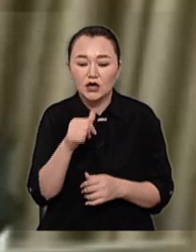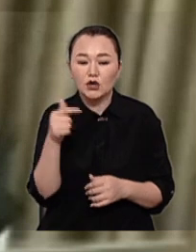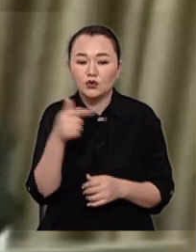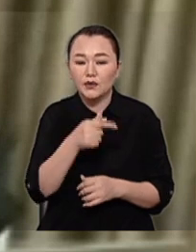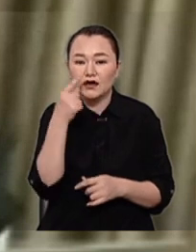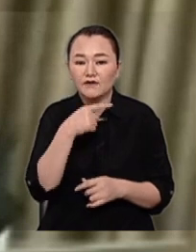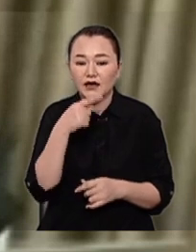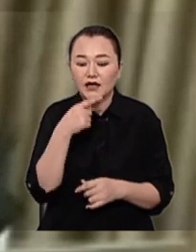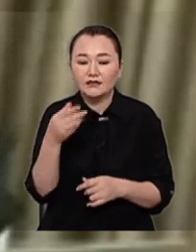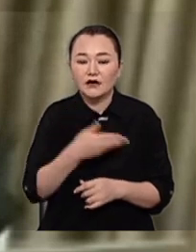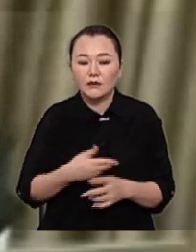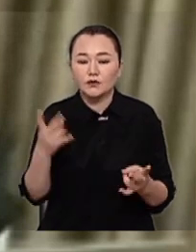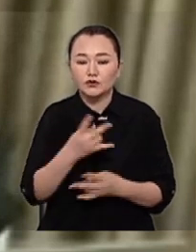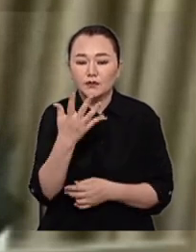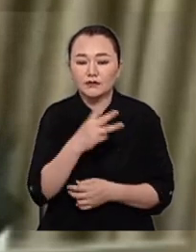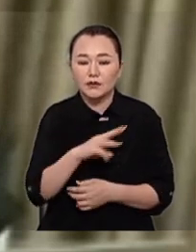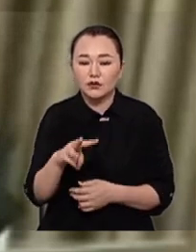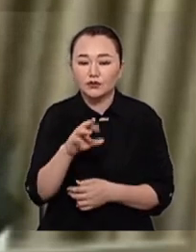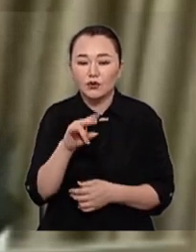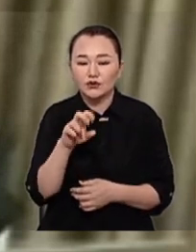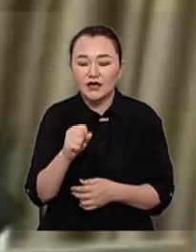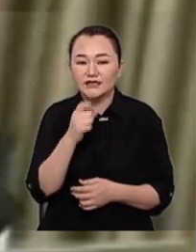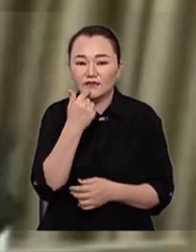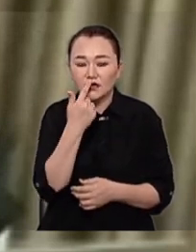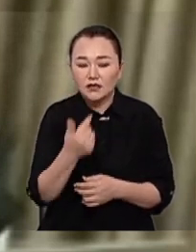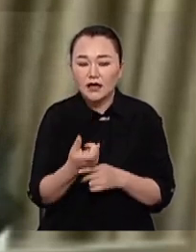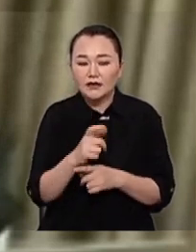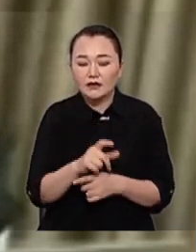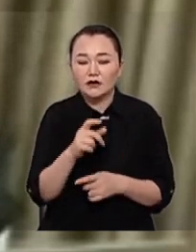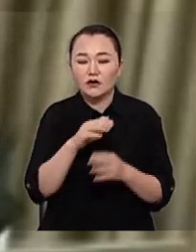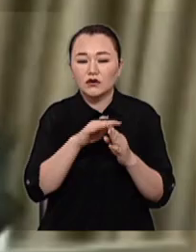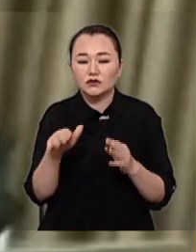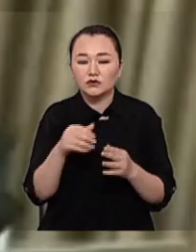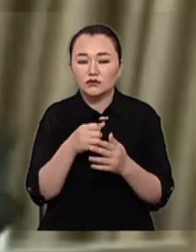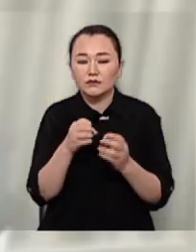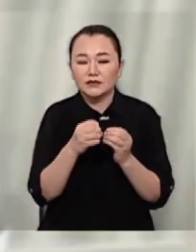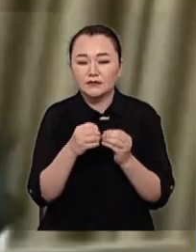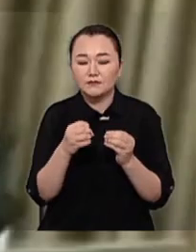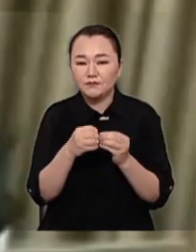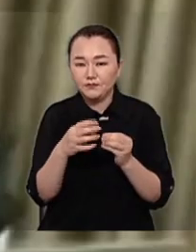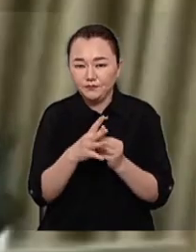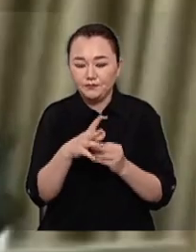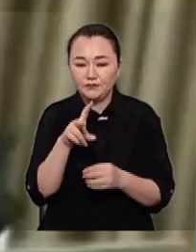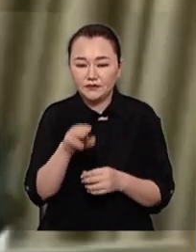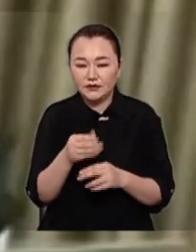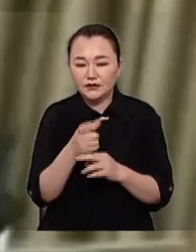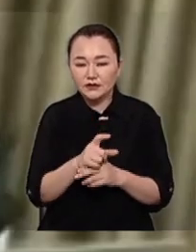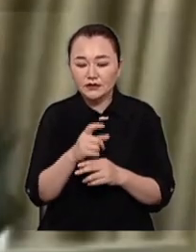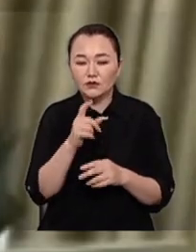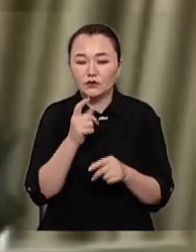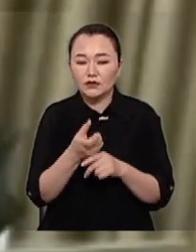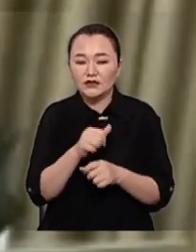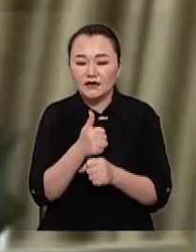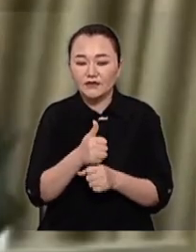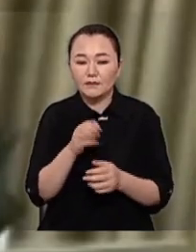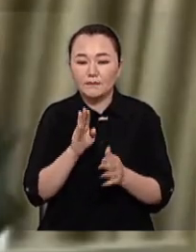говоря, нам необходимо 5 миллионов тонн свеклы. Это нужен горизонт около 10-15 лет. Главное, чтобы это было системно,